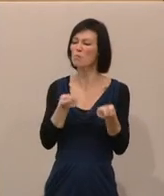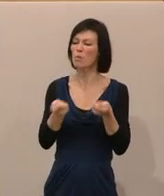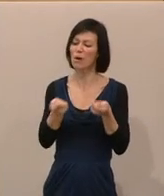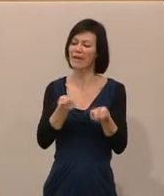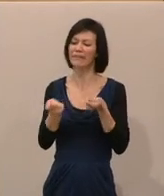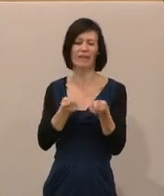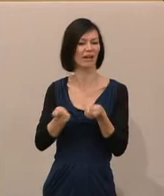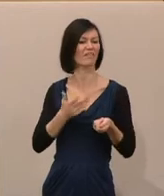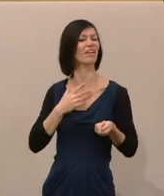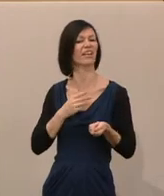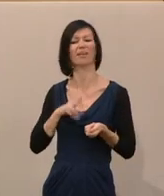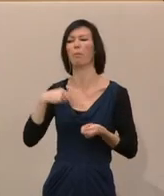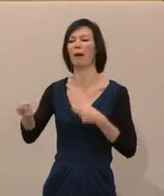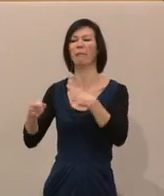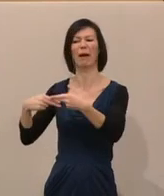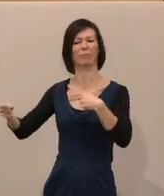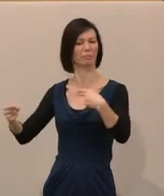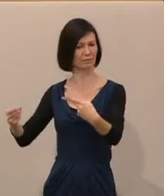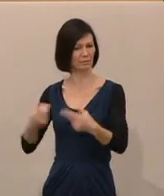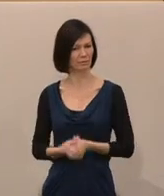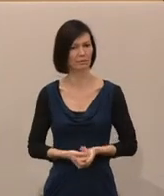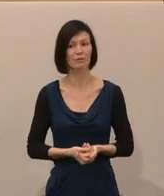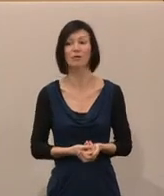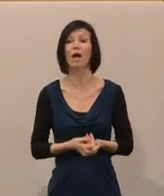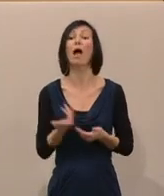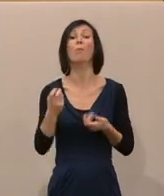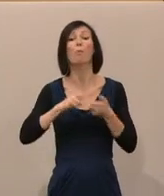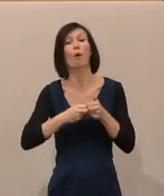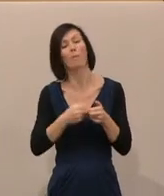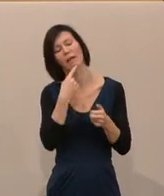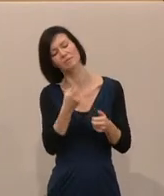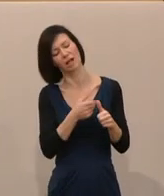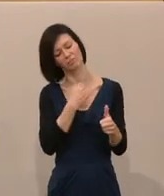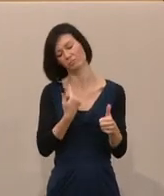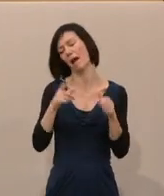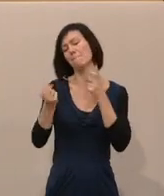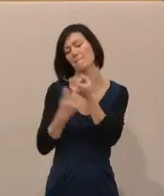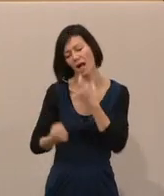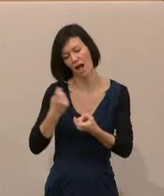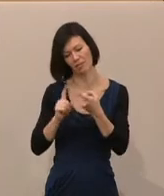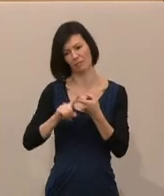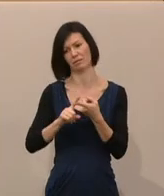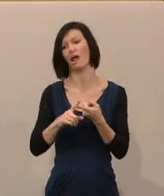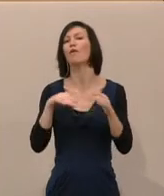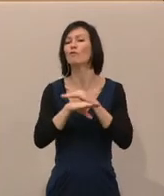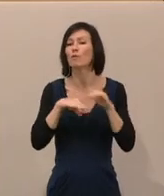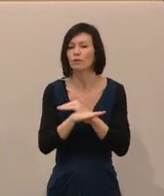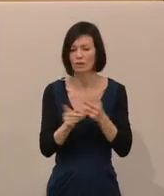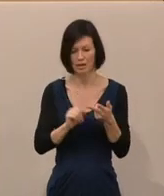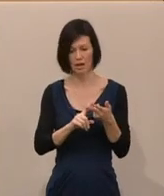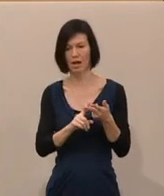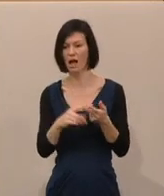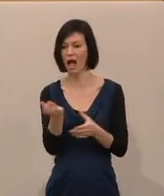Problemen lebt. Und problematisiert werden regelmäßig Migranten und Flüchtlinge. Arme werden gegen